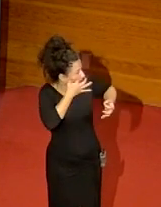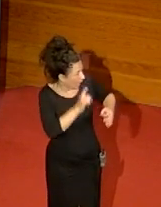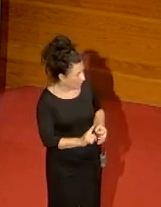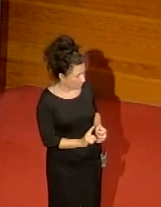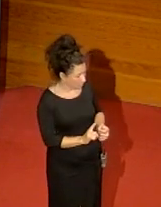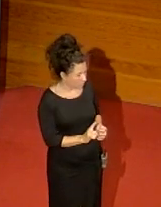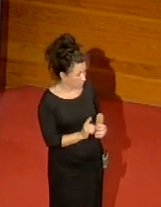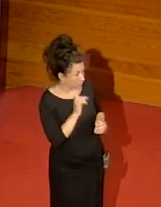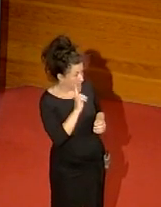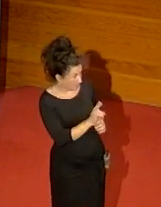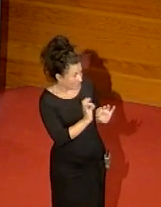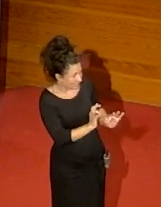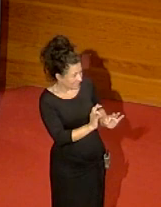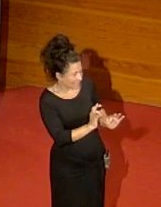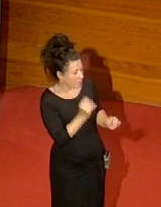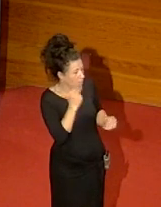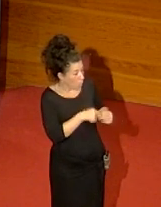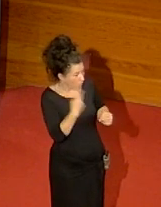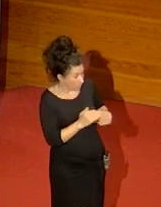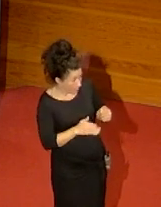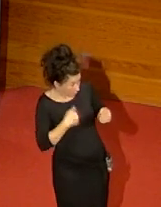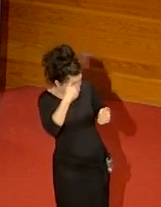pasazkero hobeto biziko zara, eta